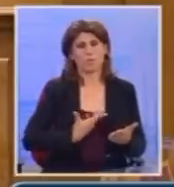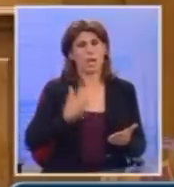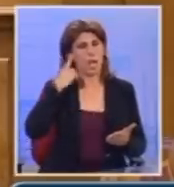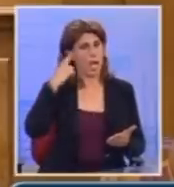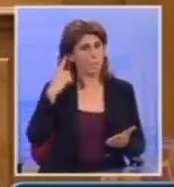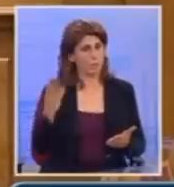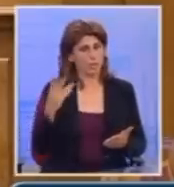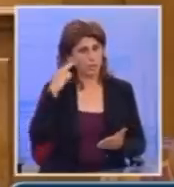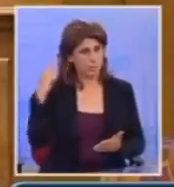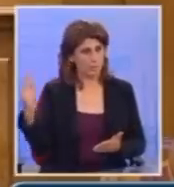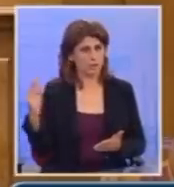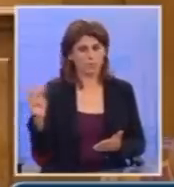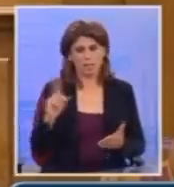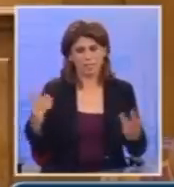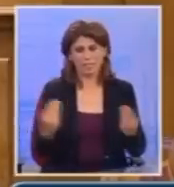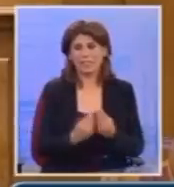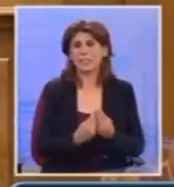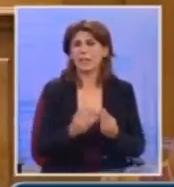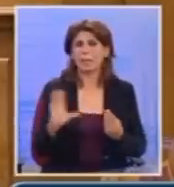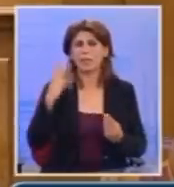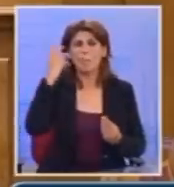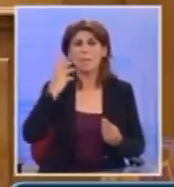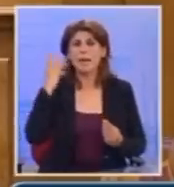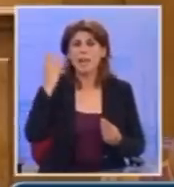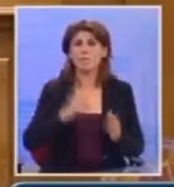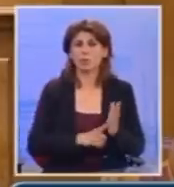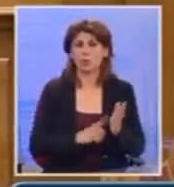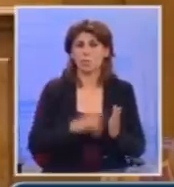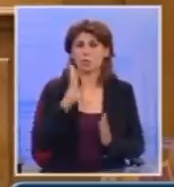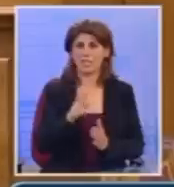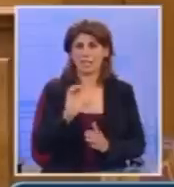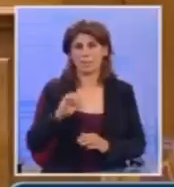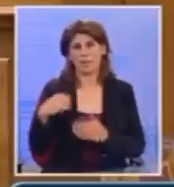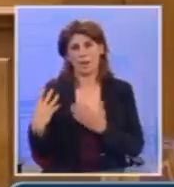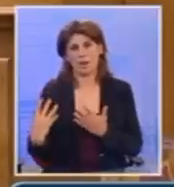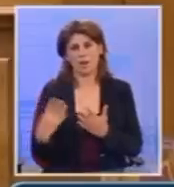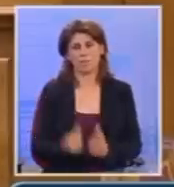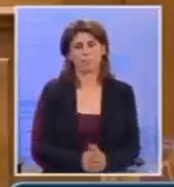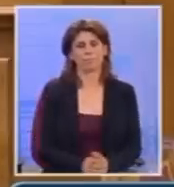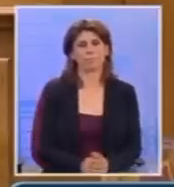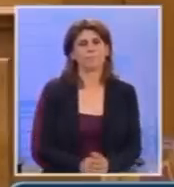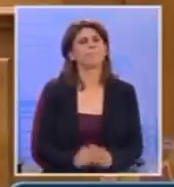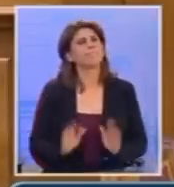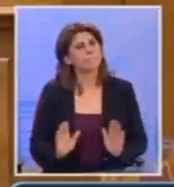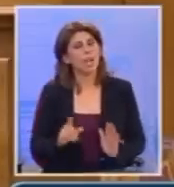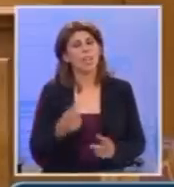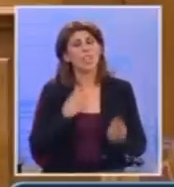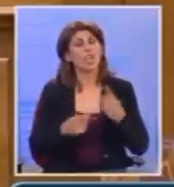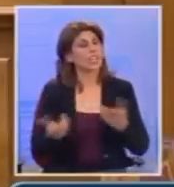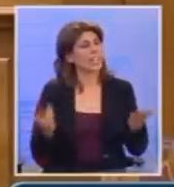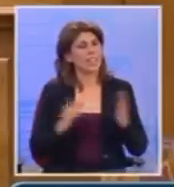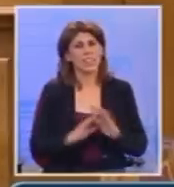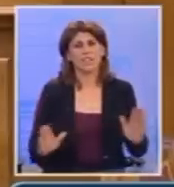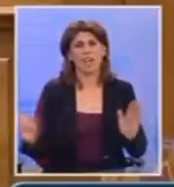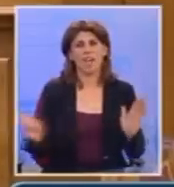άποψή τους για το Πανεπιστήμιο δεν ταυτίζονταν με το πνεύμα του νόμου 4009. Και έτσι, χωρίς άλλη δικαιολογία,